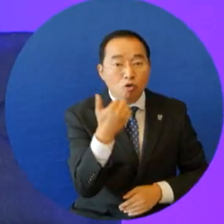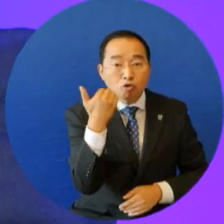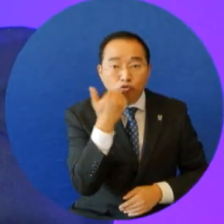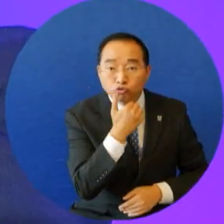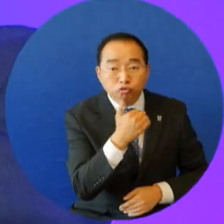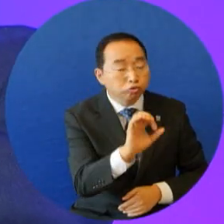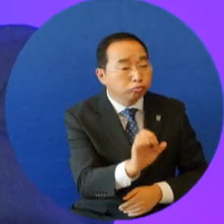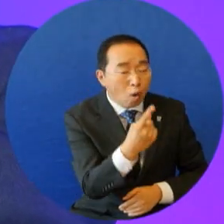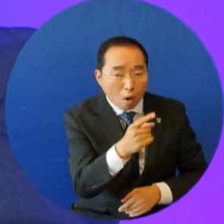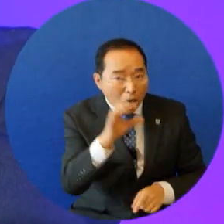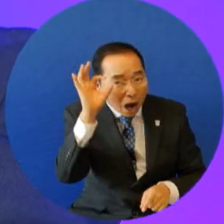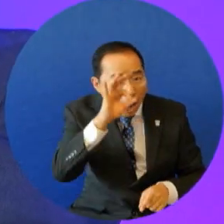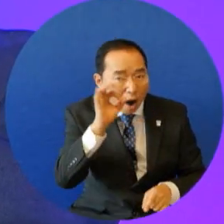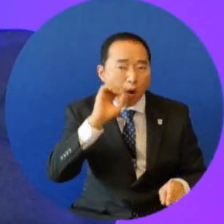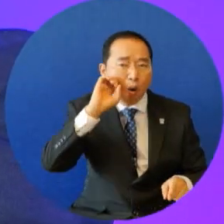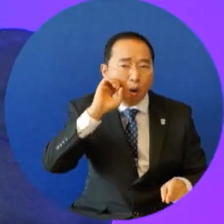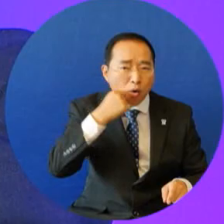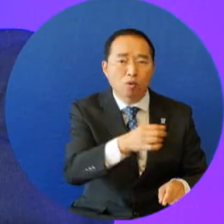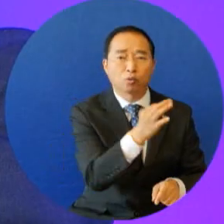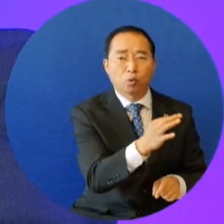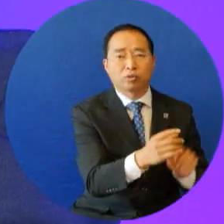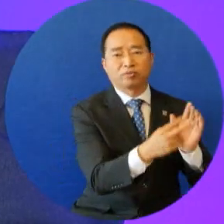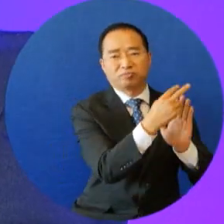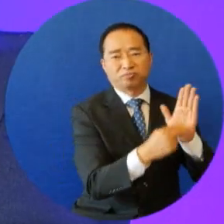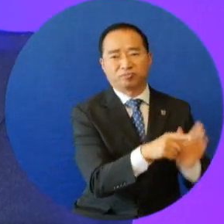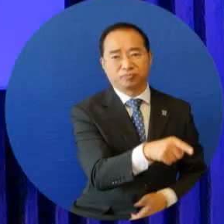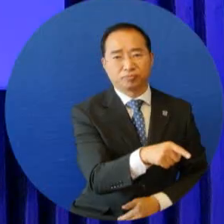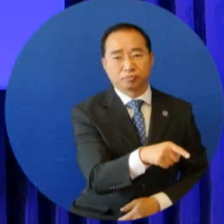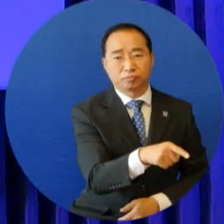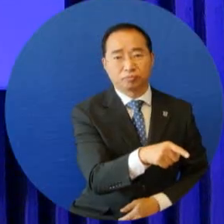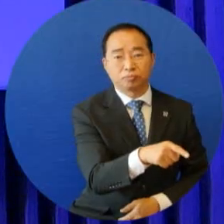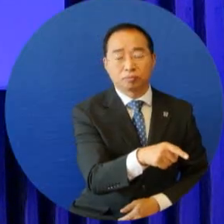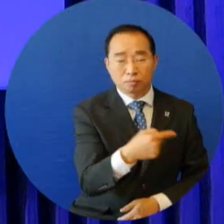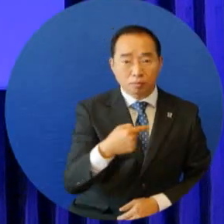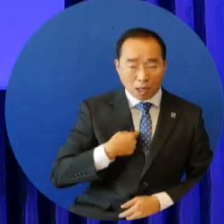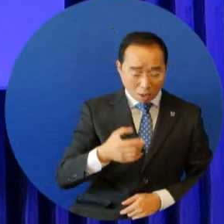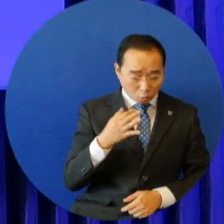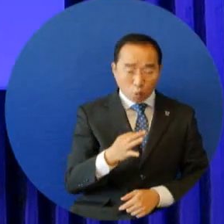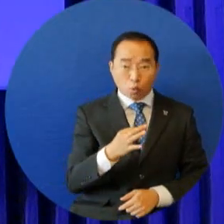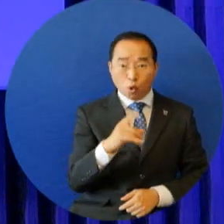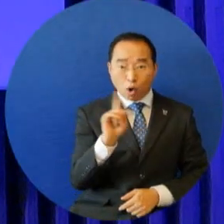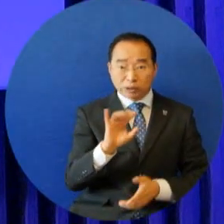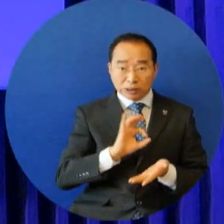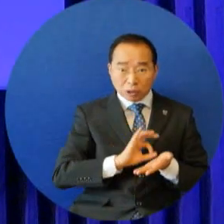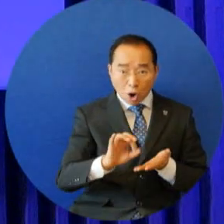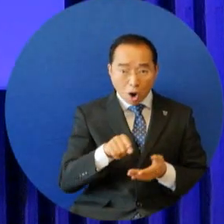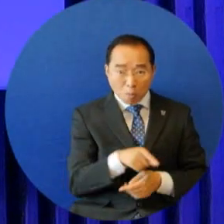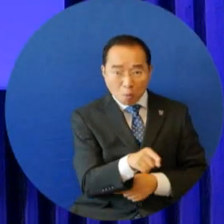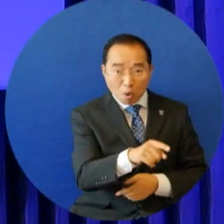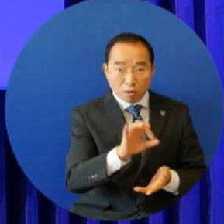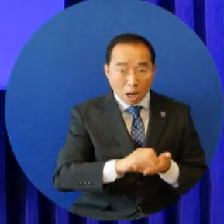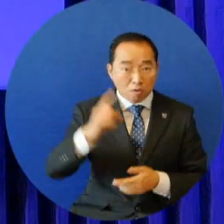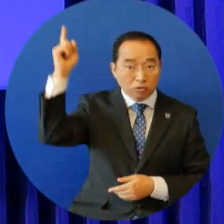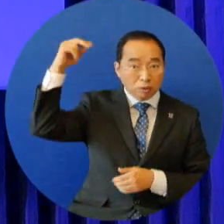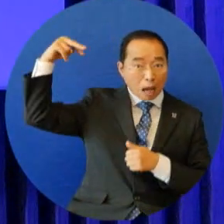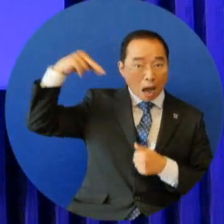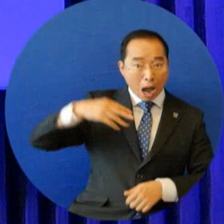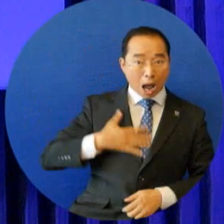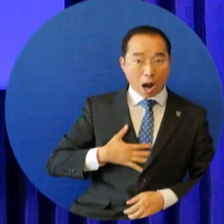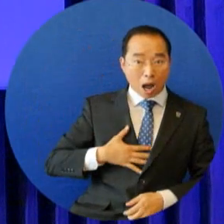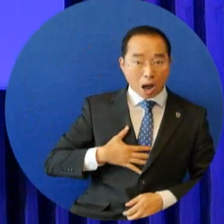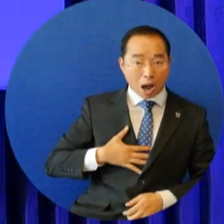동기가 개인의 프라이버시를 지키기 위한 거거든요. 내 구좌가 내 돈이 어디로 쓰이는지를 위에서